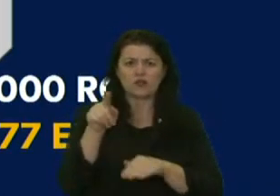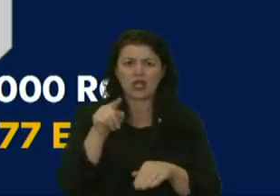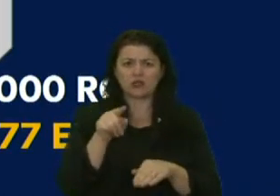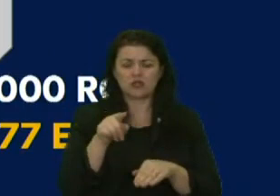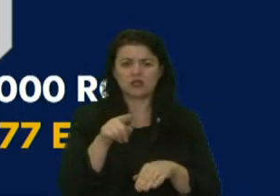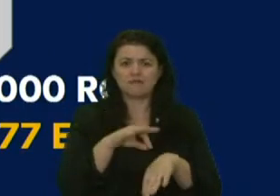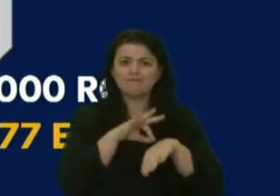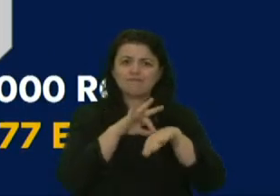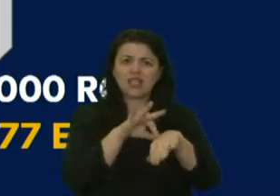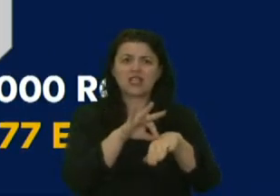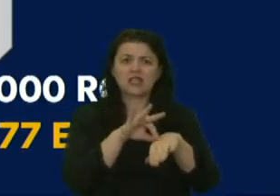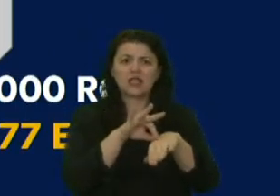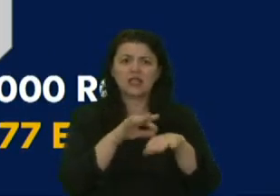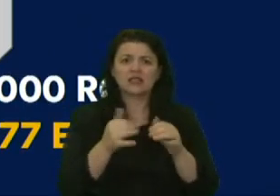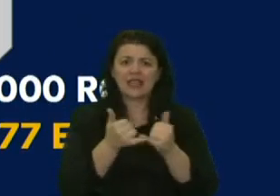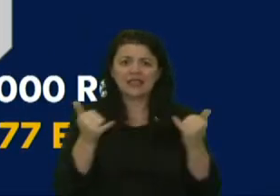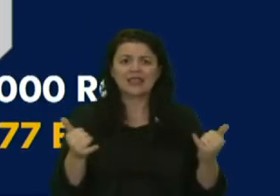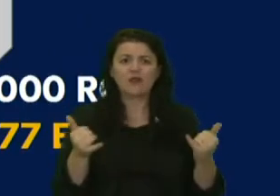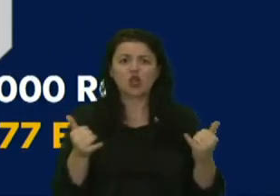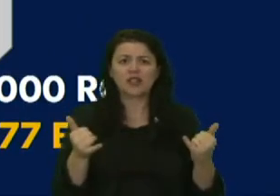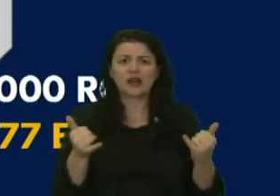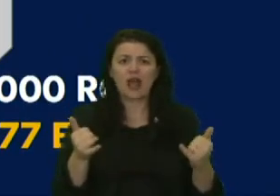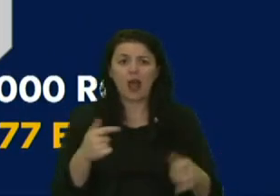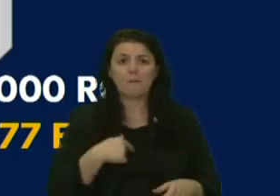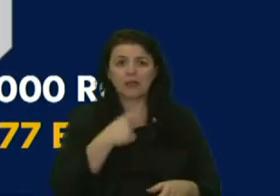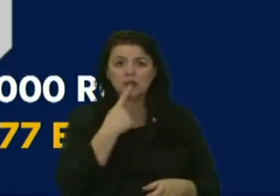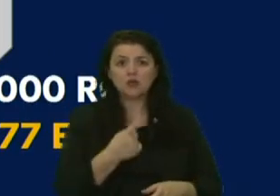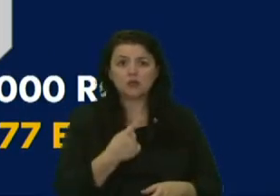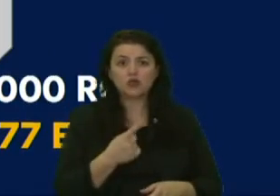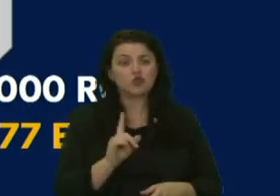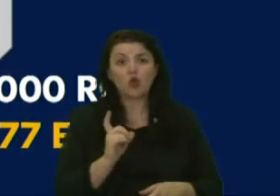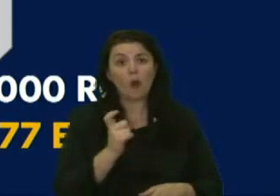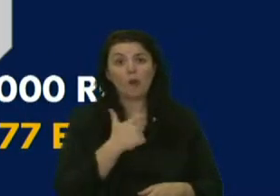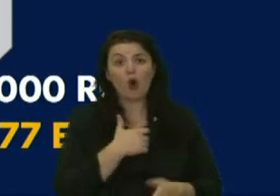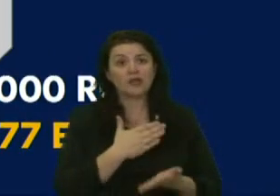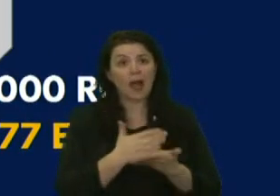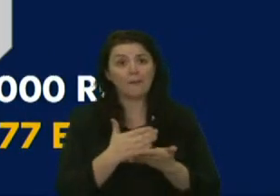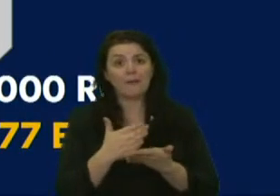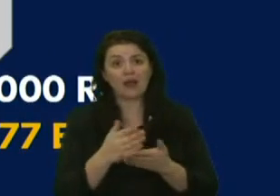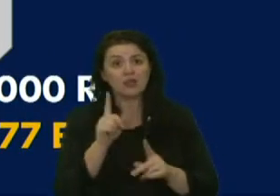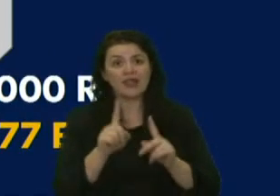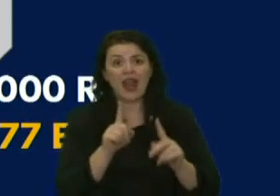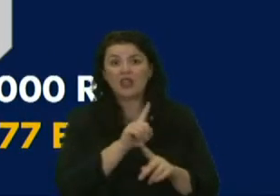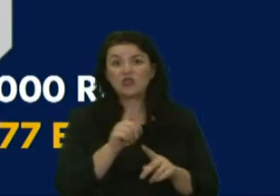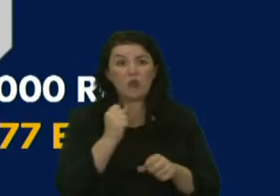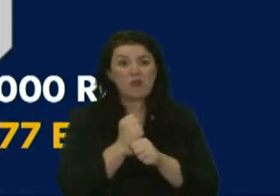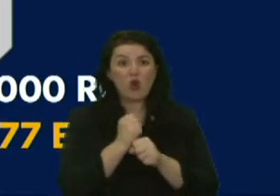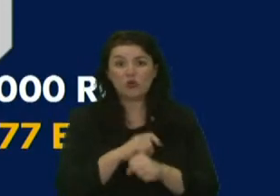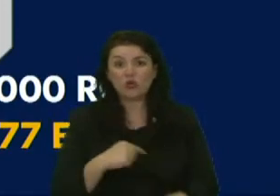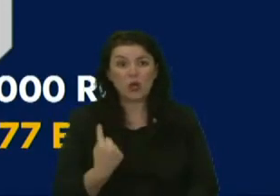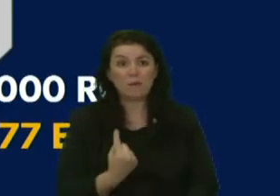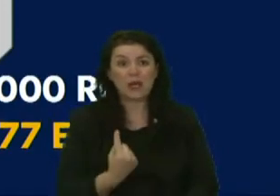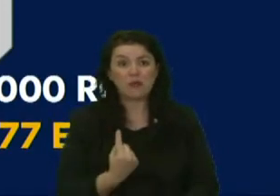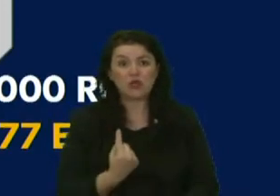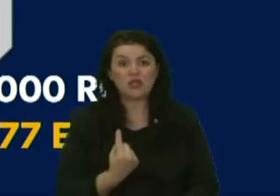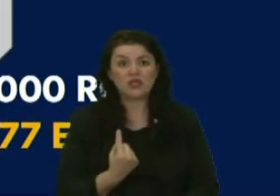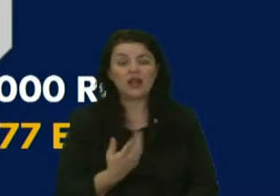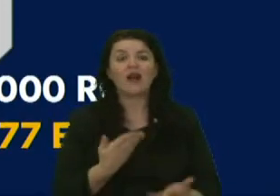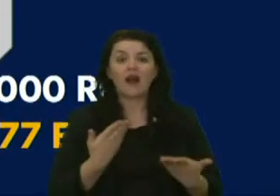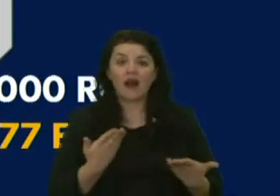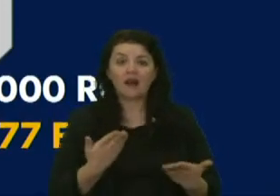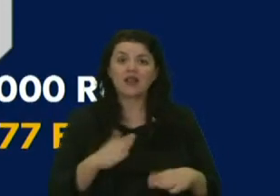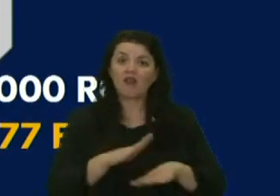direcția de de dezvolt pentru că am spus nu poți să împarți dacă nu produci În primul rând este Chestiunea